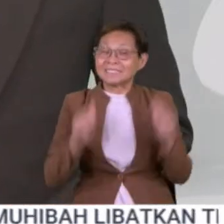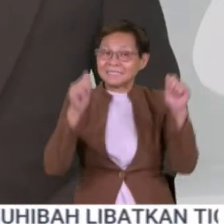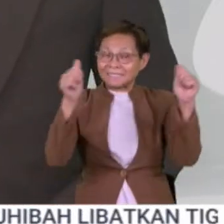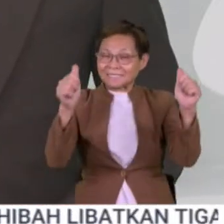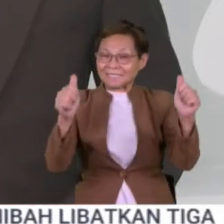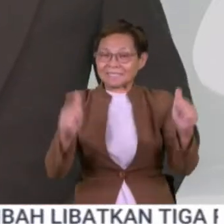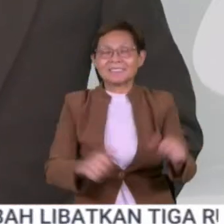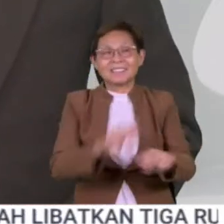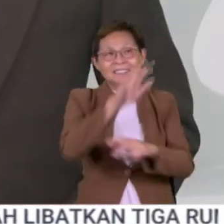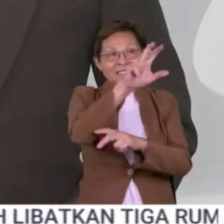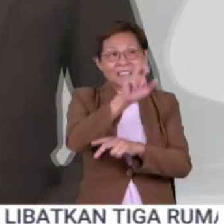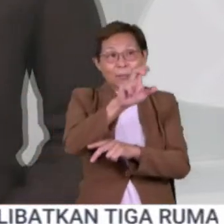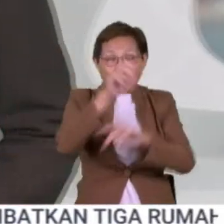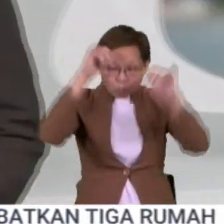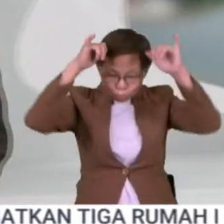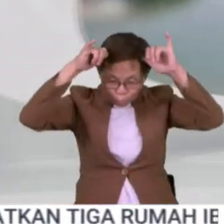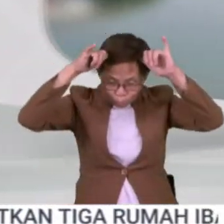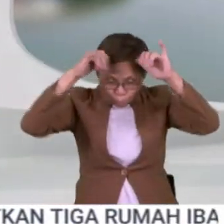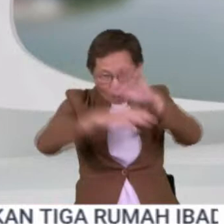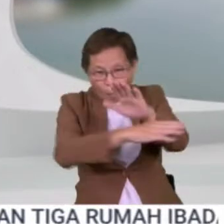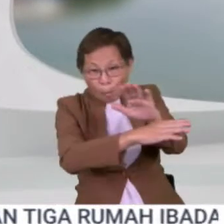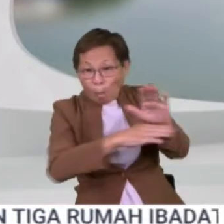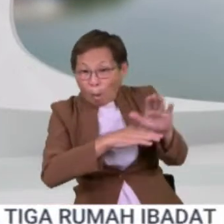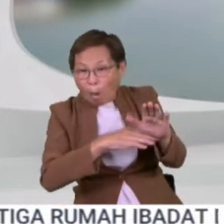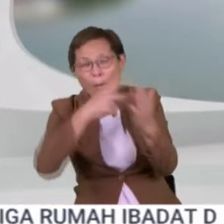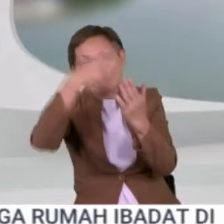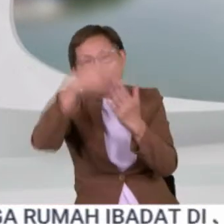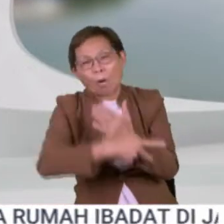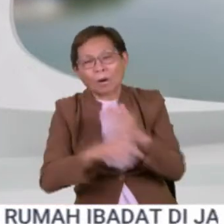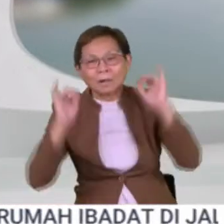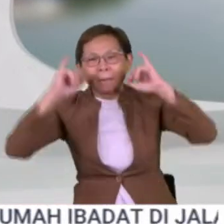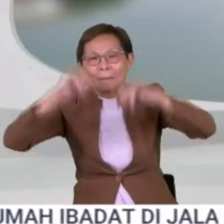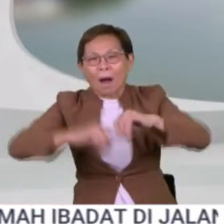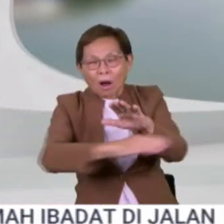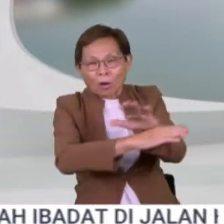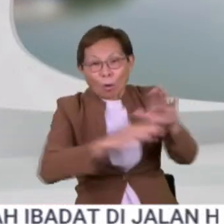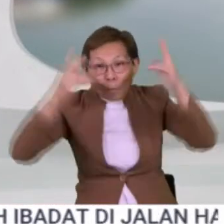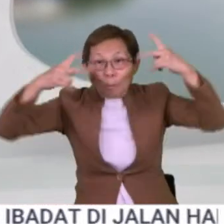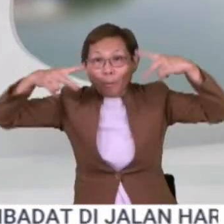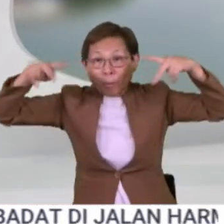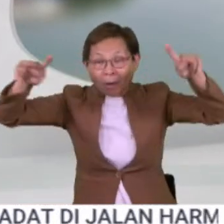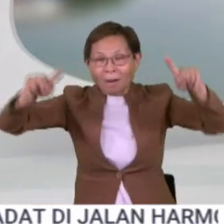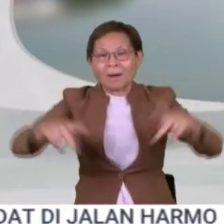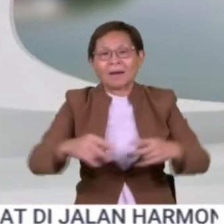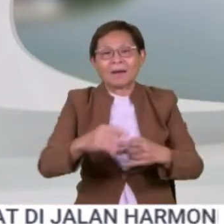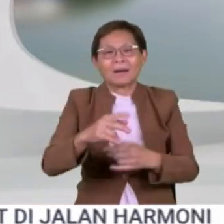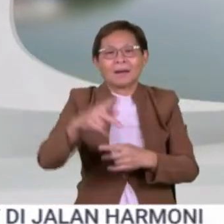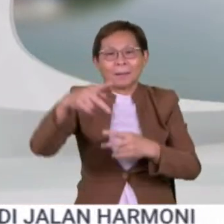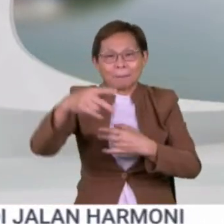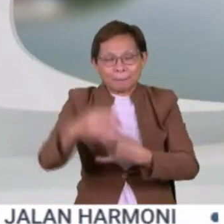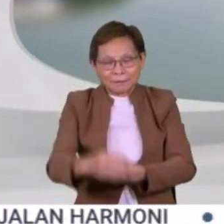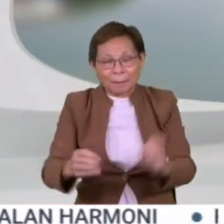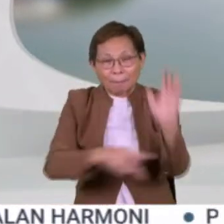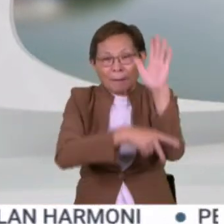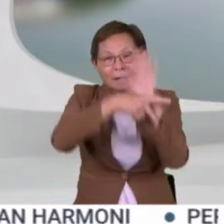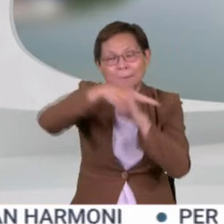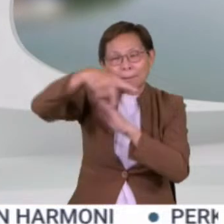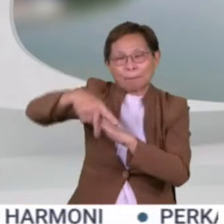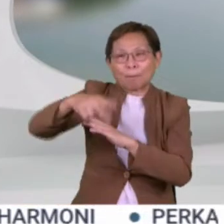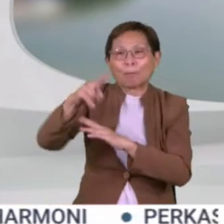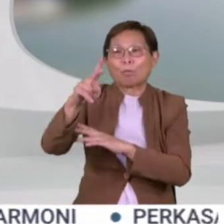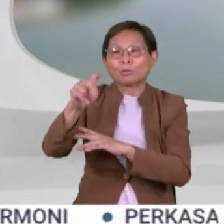sebanyak 30 ekor lembu di korbankan dalam program ibadah korban perdana anjuran pejabat Pariban putatan yang